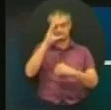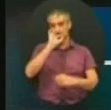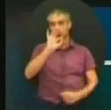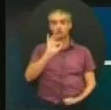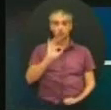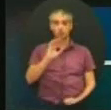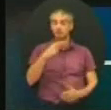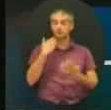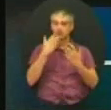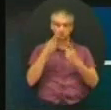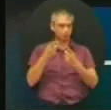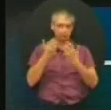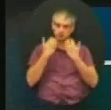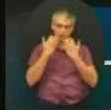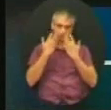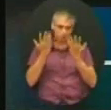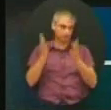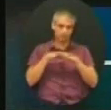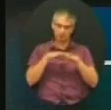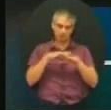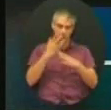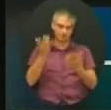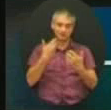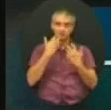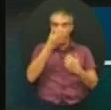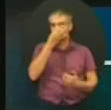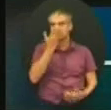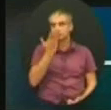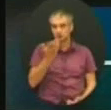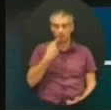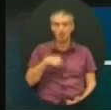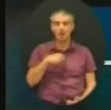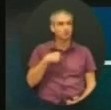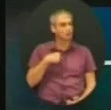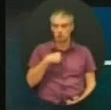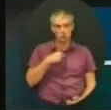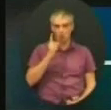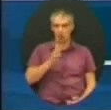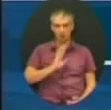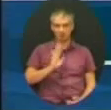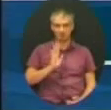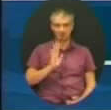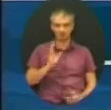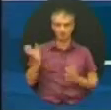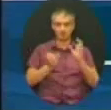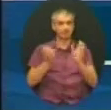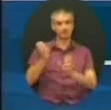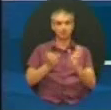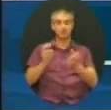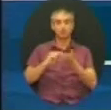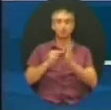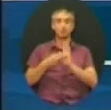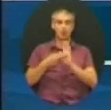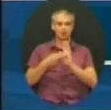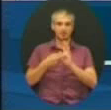שלו. הסיפור הזה הוא סיפור, תסלח לי, סיפור מסריח. אנחנו לא צריכים למנות מינויים